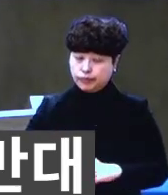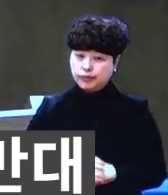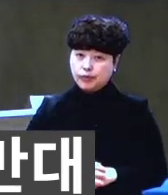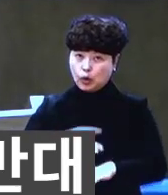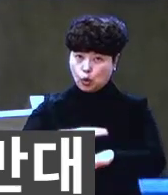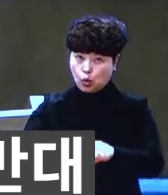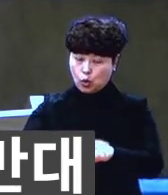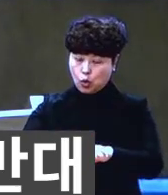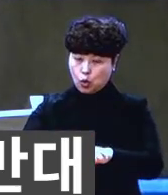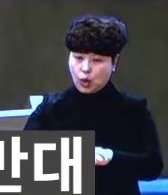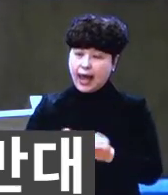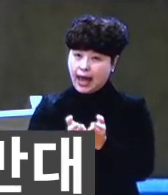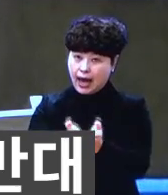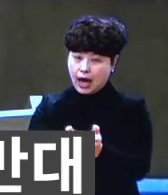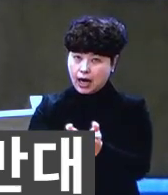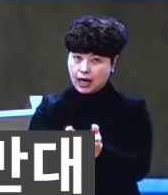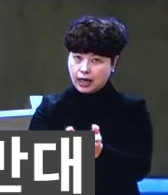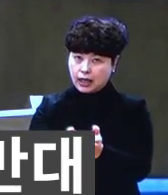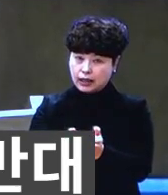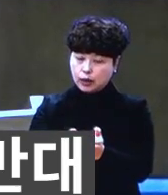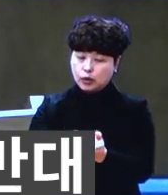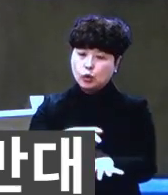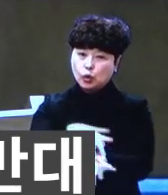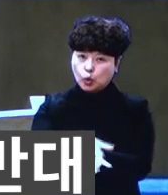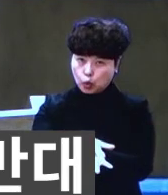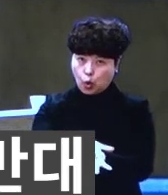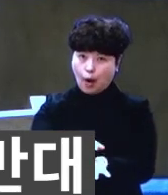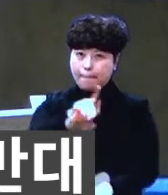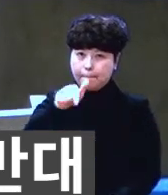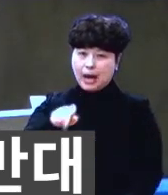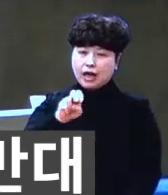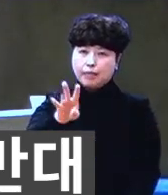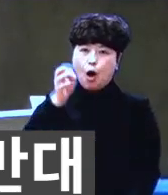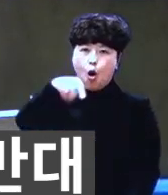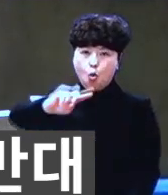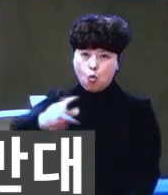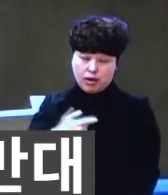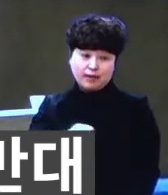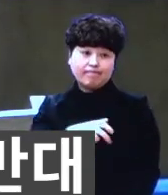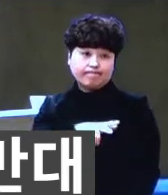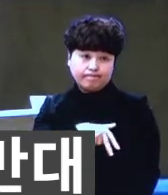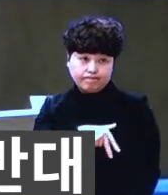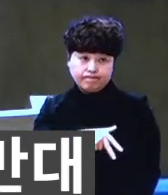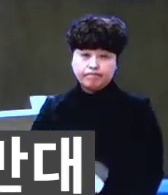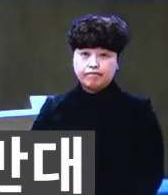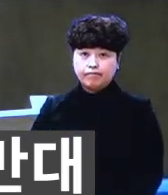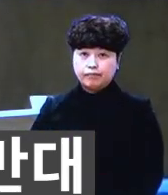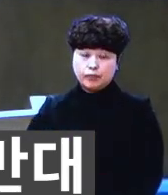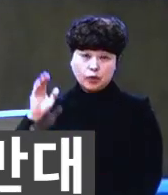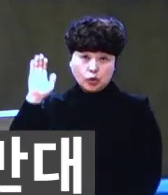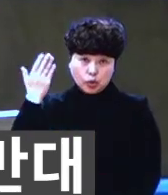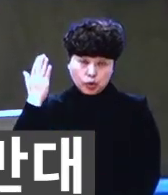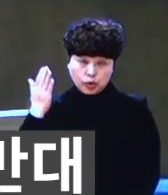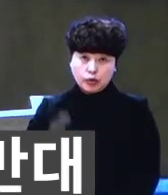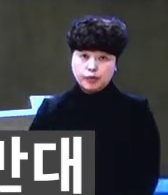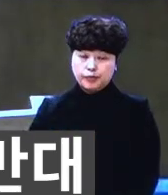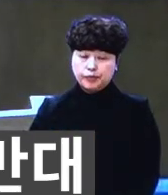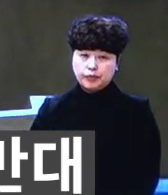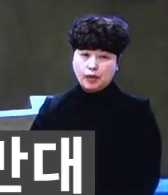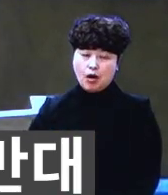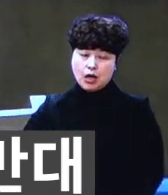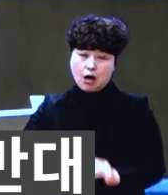농종해양위원회 소속 국민의힘 박명원 의원입니다. 최근 들어 서민